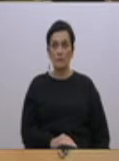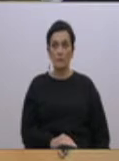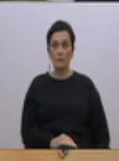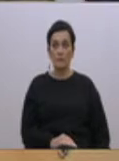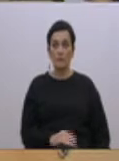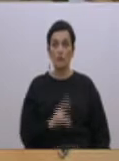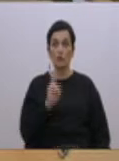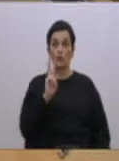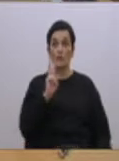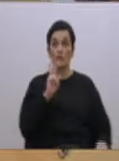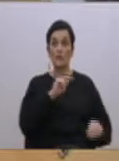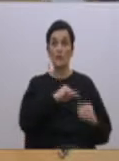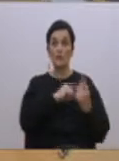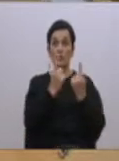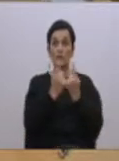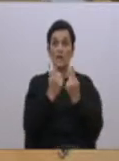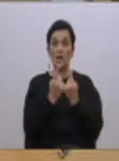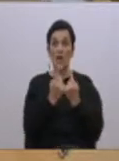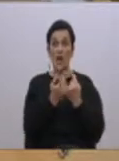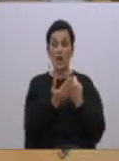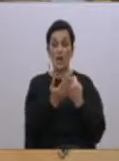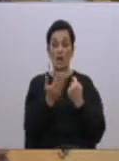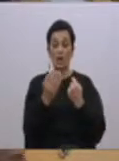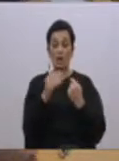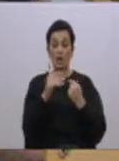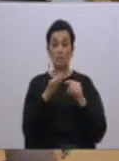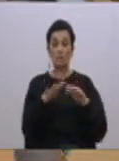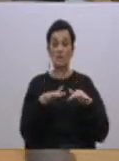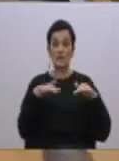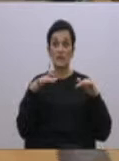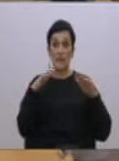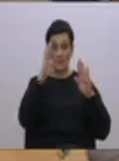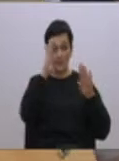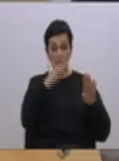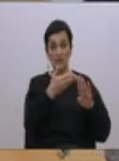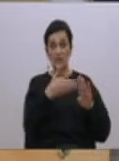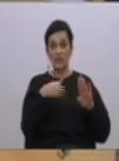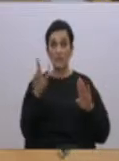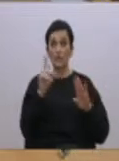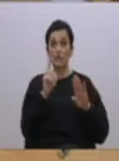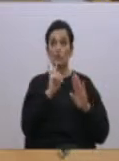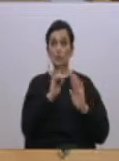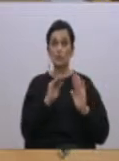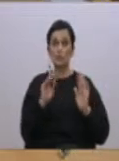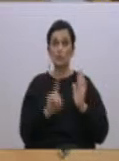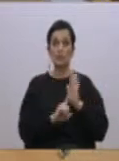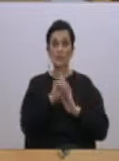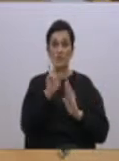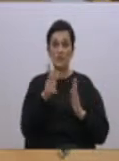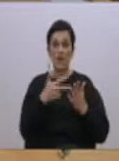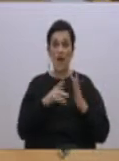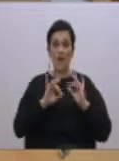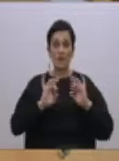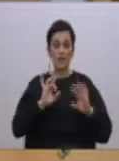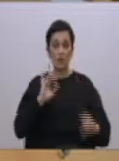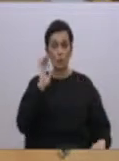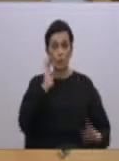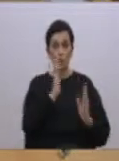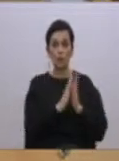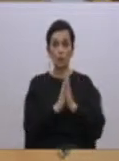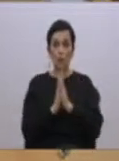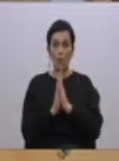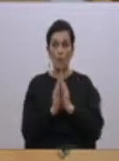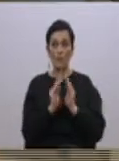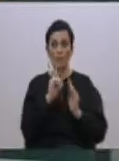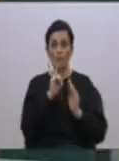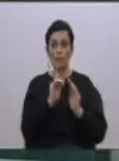Să pierdem darbăzi datorbăzi, tot rom, fumat tautaut, vițcăp, trangarișis, mosmen asta, tot, si ciumez